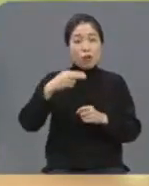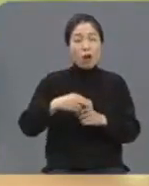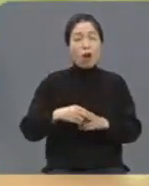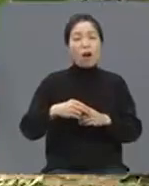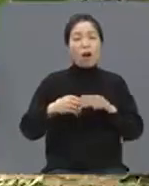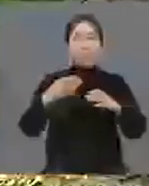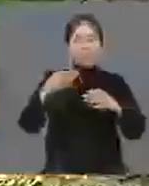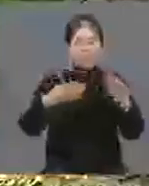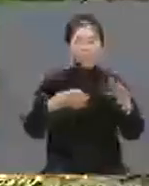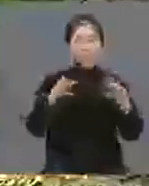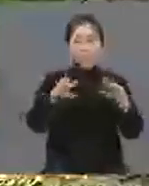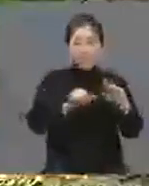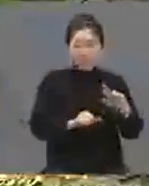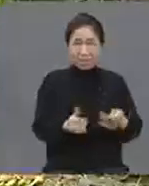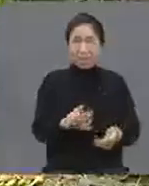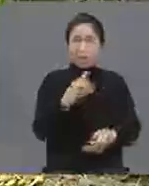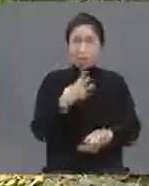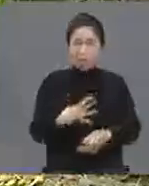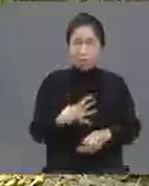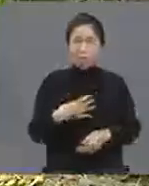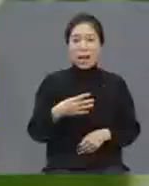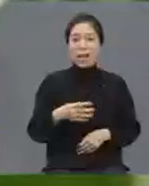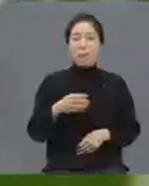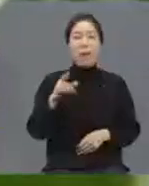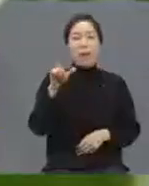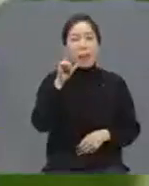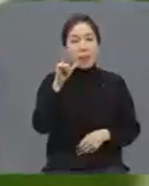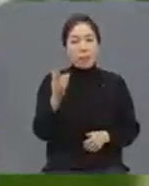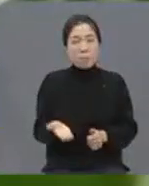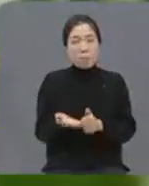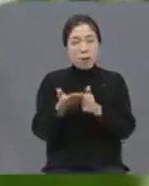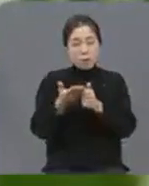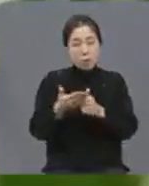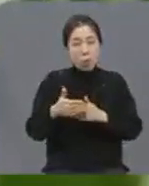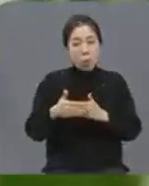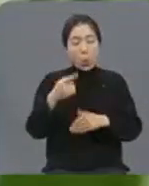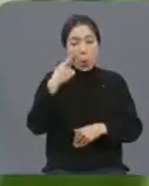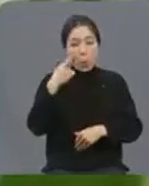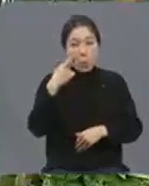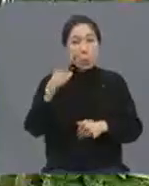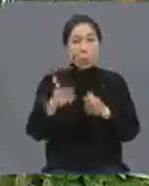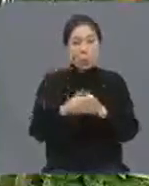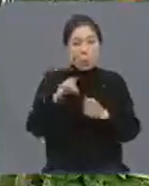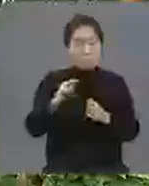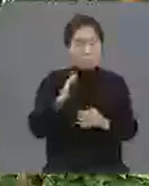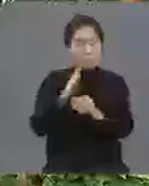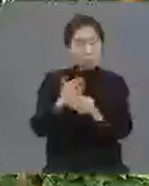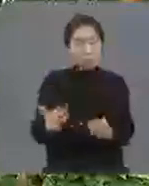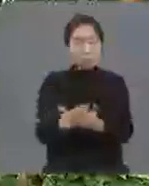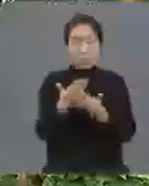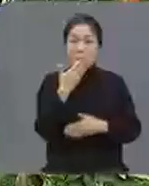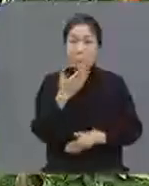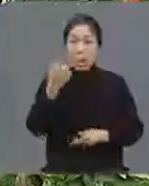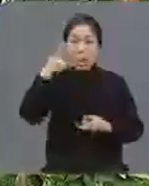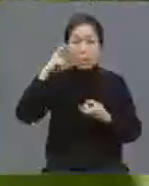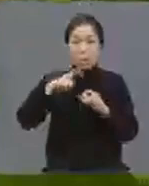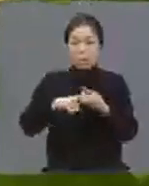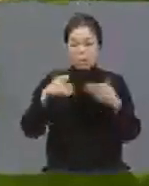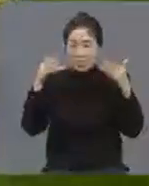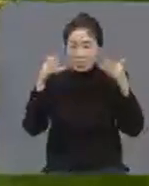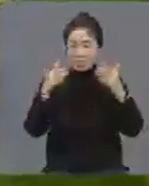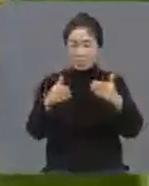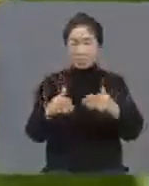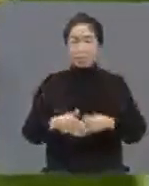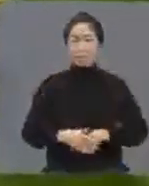14에 불과한 아열대 대표 과일인 레몬 재배에도 나서고 있어 아열대작물 재배의 중심지가 될 수 있을지 관심이 모아지고